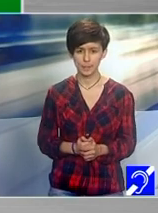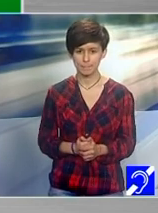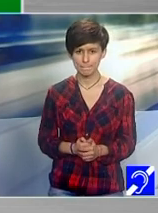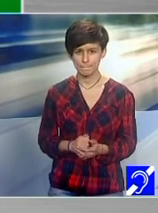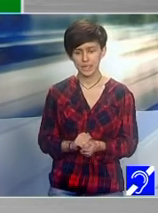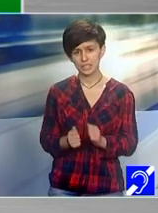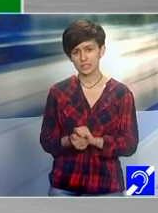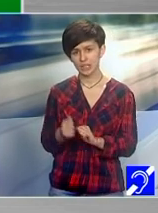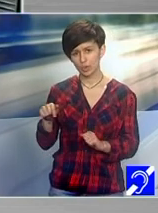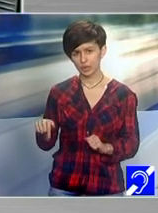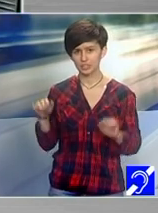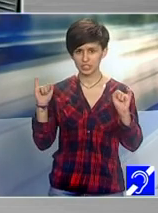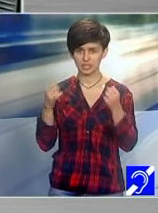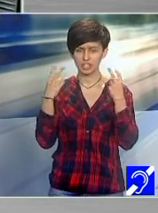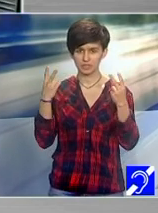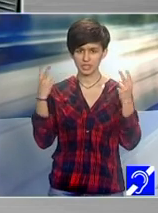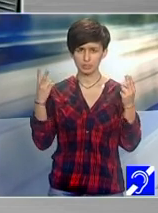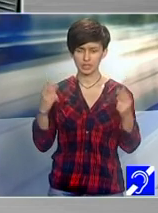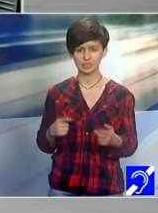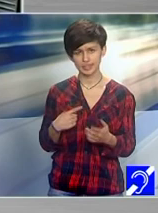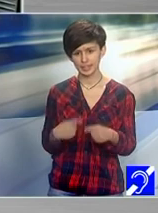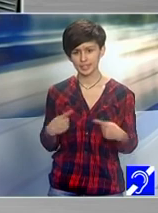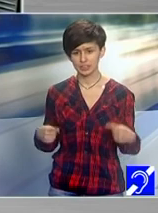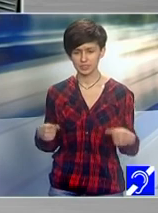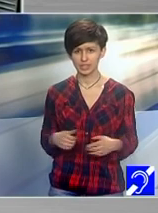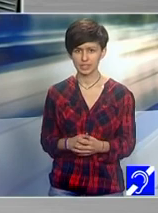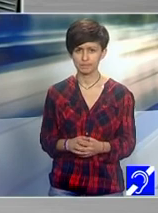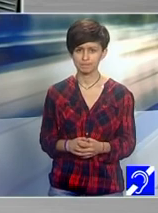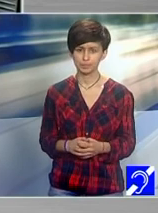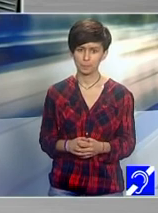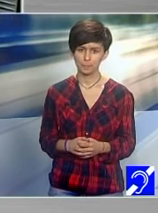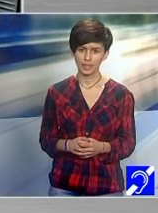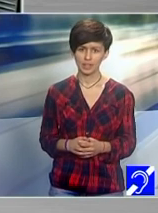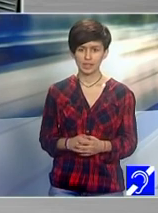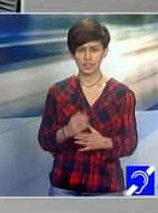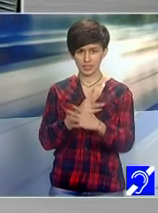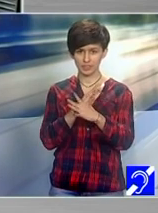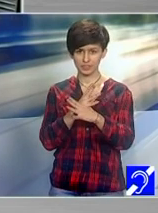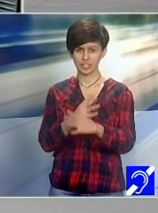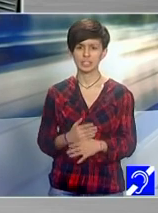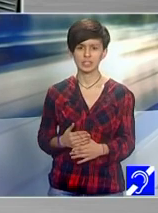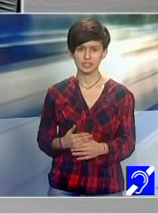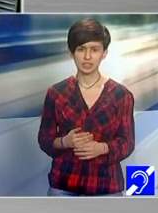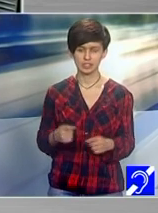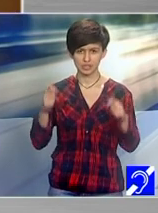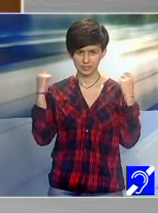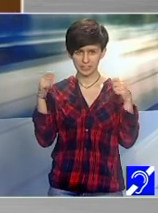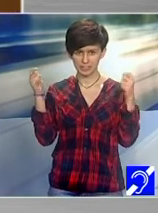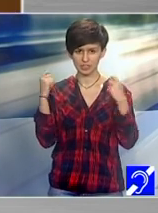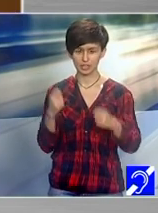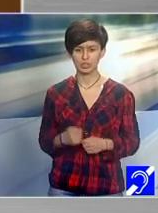separat? Este inclus în această... Iar vineri este premierea. Vineri este festivitatea de premiere.